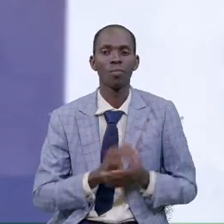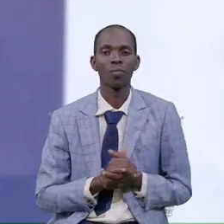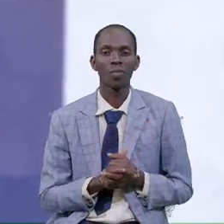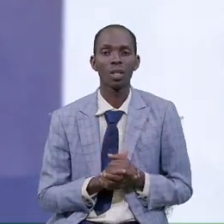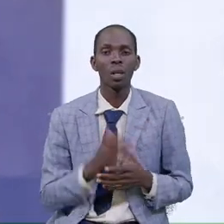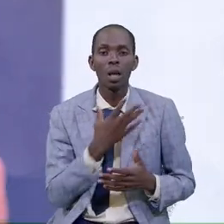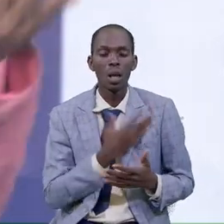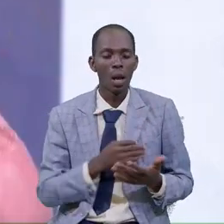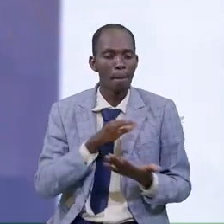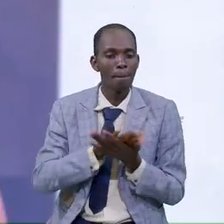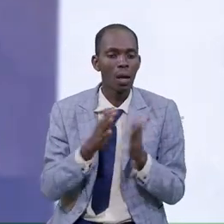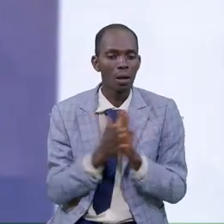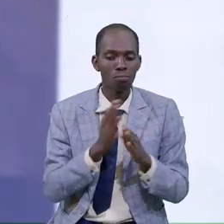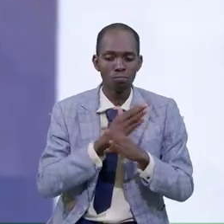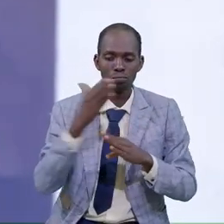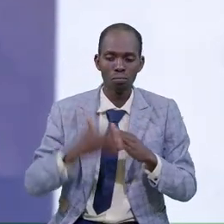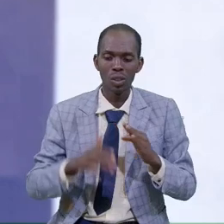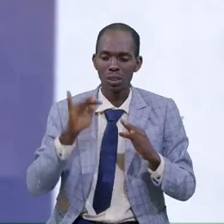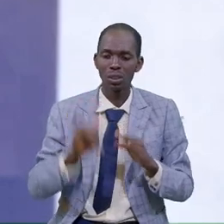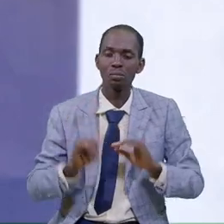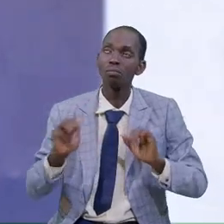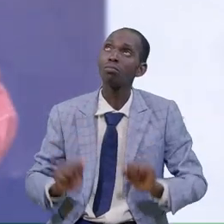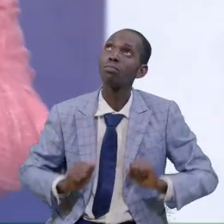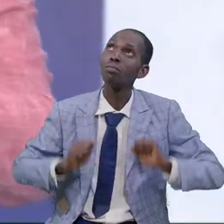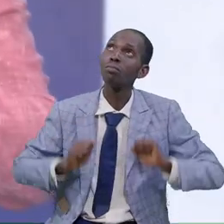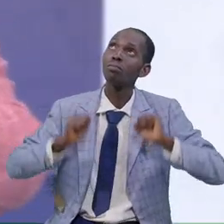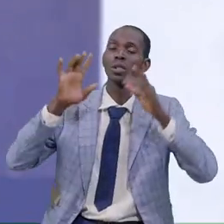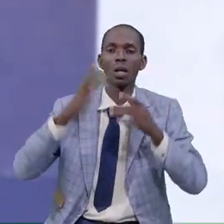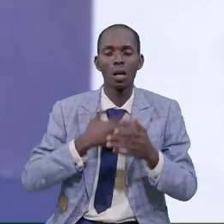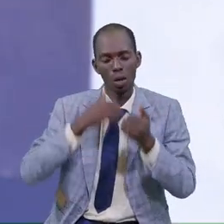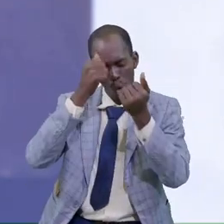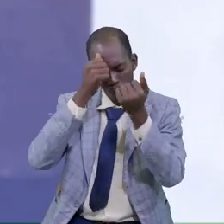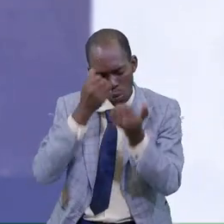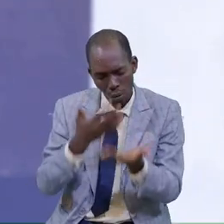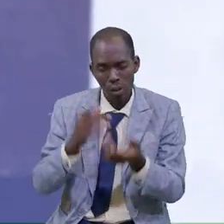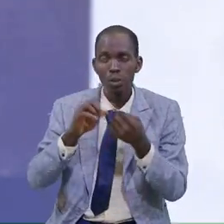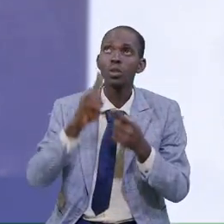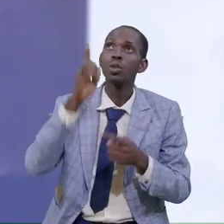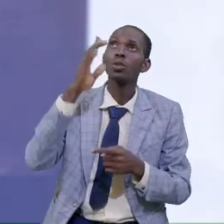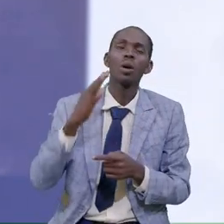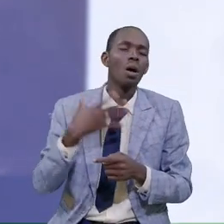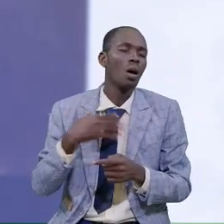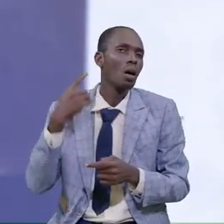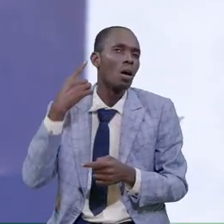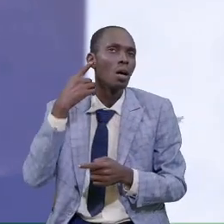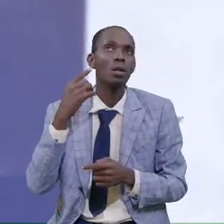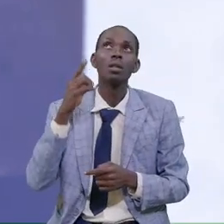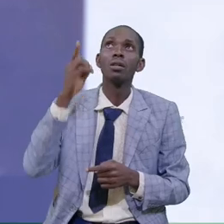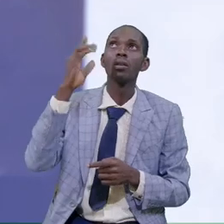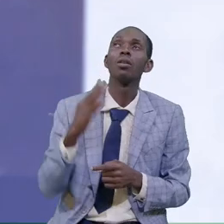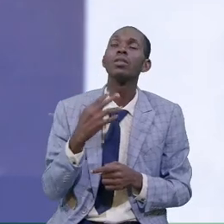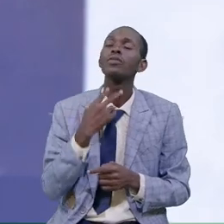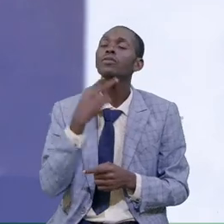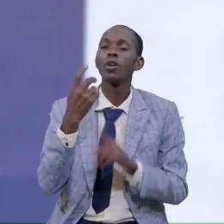pour être totalement soumis à Dieu, pour écouter la voix du ciel,